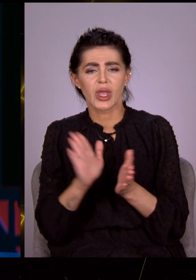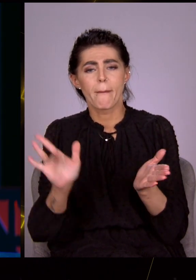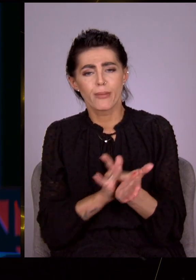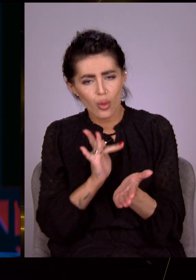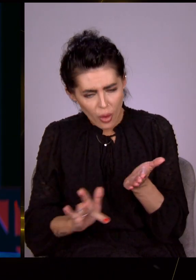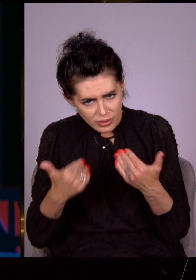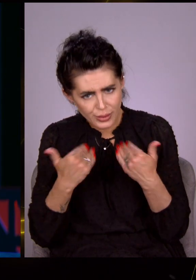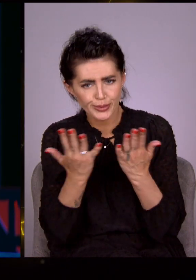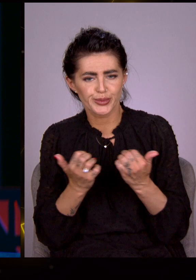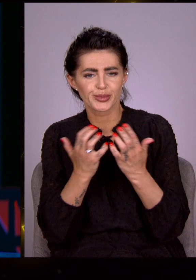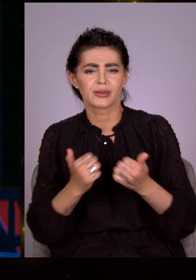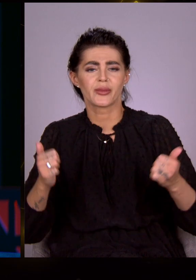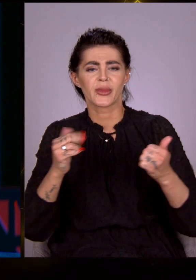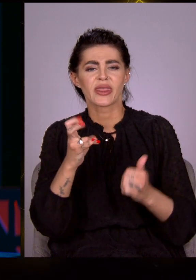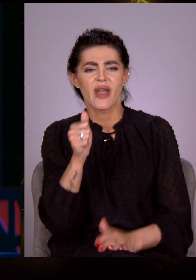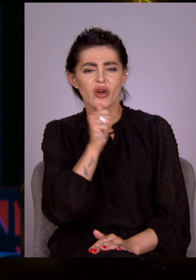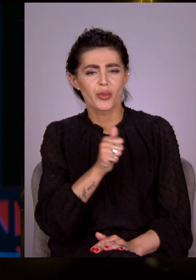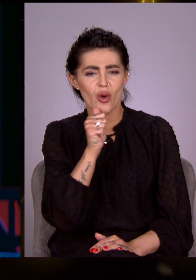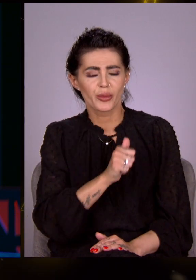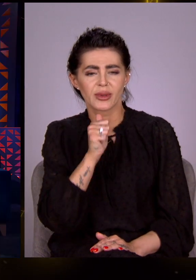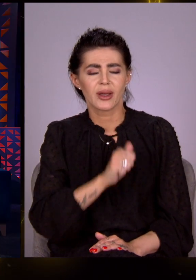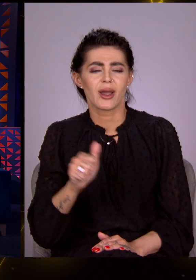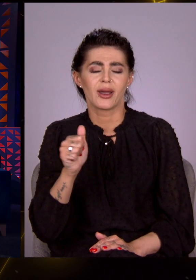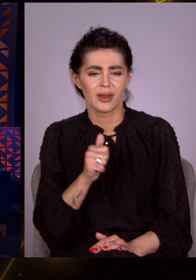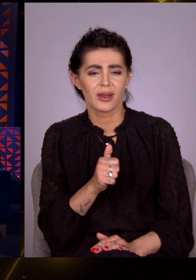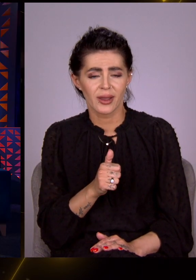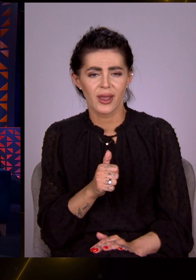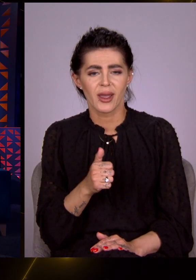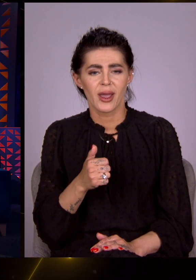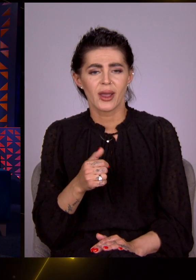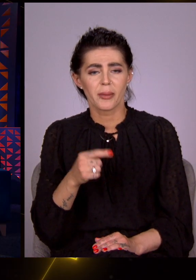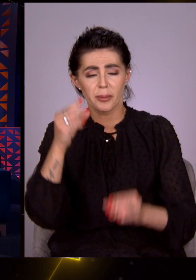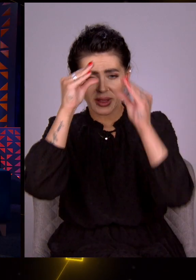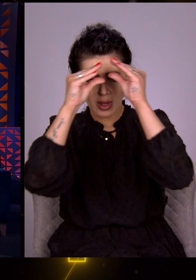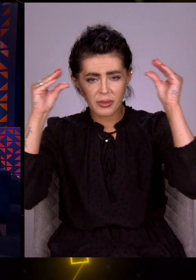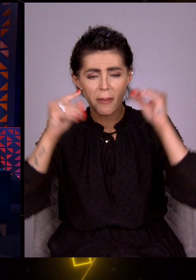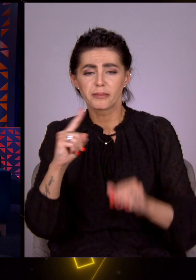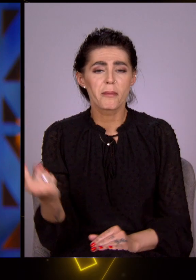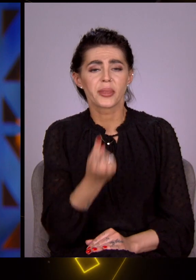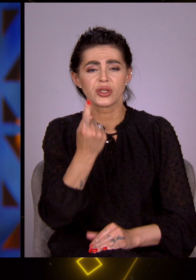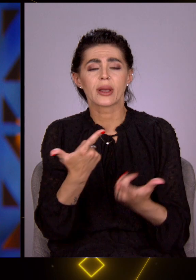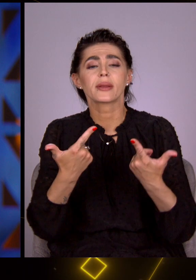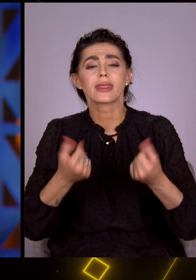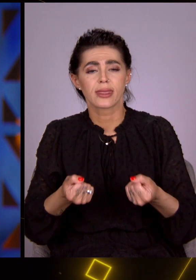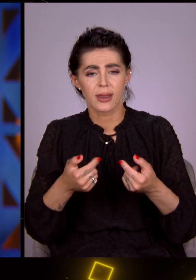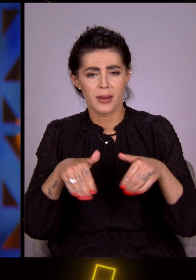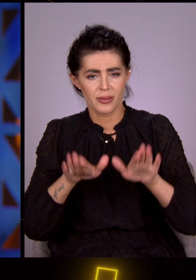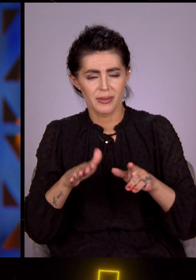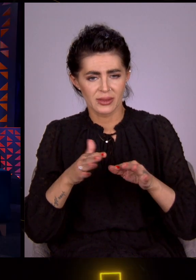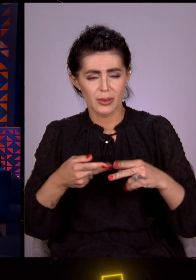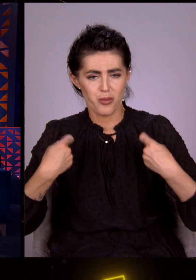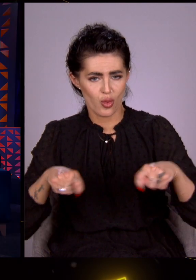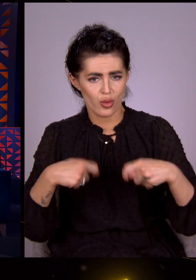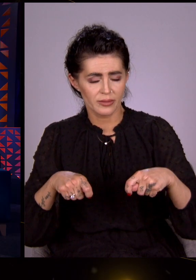бухгалтер. Я на випробувальному терміні 5 років. Перші віночки. Де ви їх продали? Ми дізналися